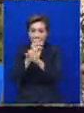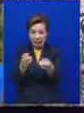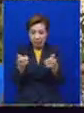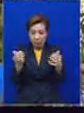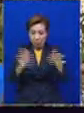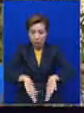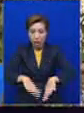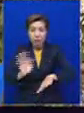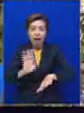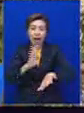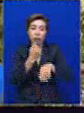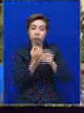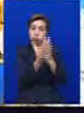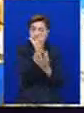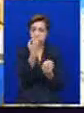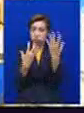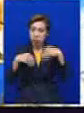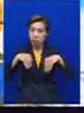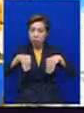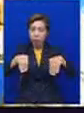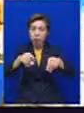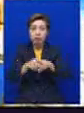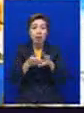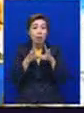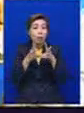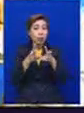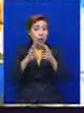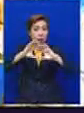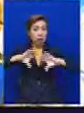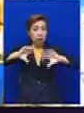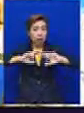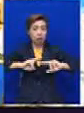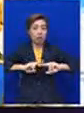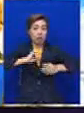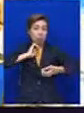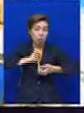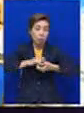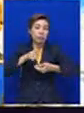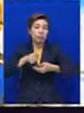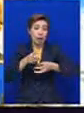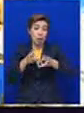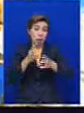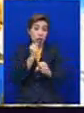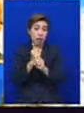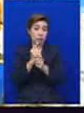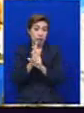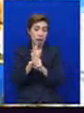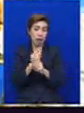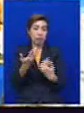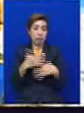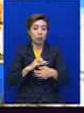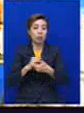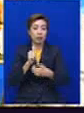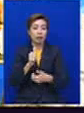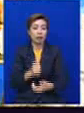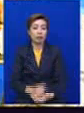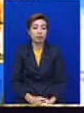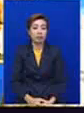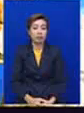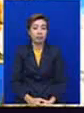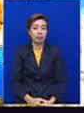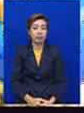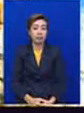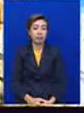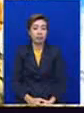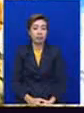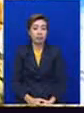ความร่วมมือประชาชนทำตามแนวทางประชารัฐซึ่งจะเป็นการสร้างความปรองดองได้อย่างแท้จริงค่ะ ช่วยกันดูที่ว่าไม่ว่าจะเป็นท